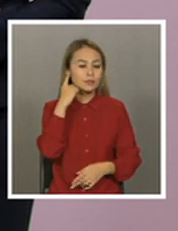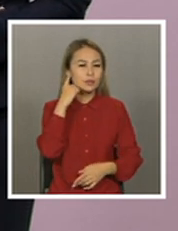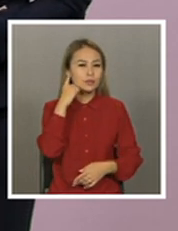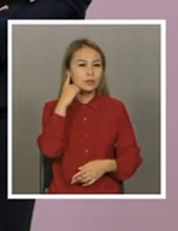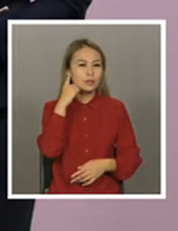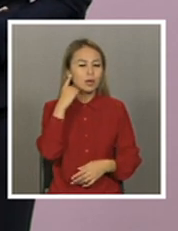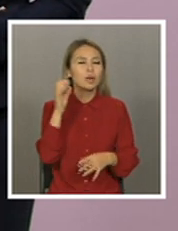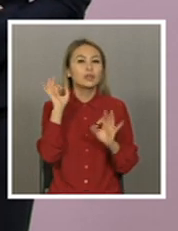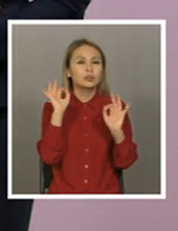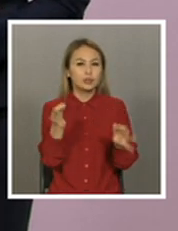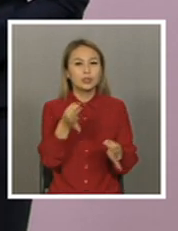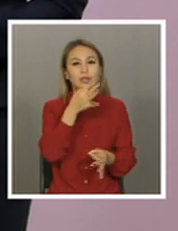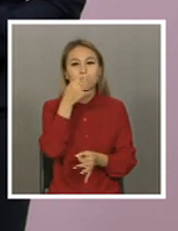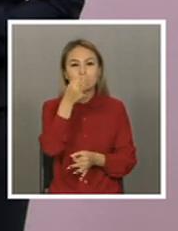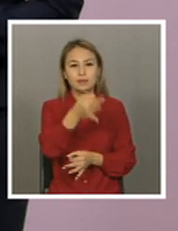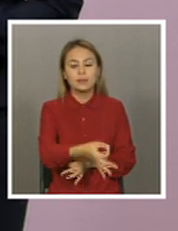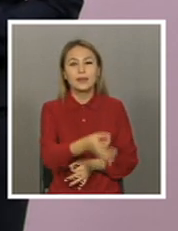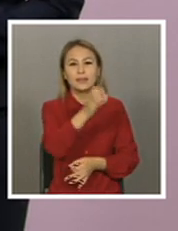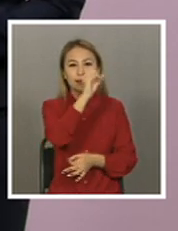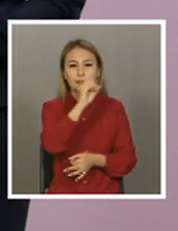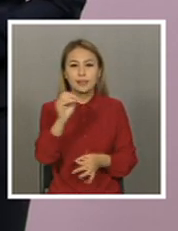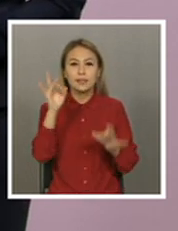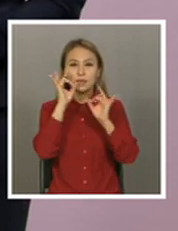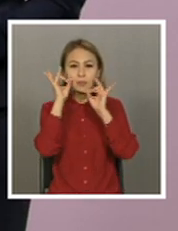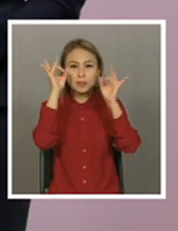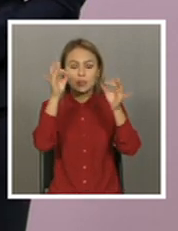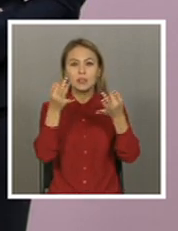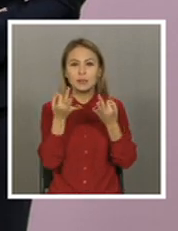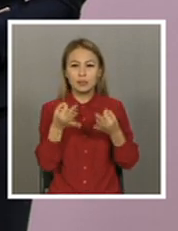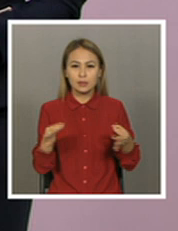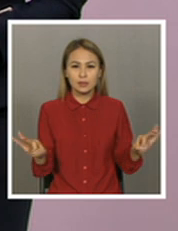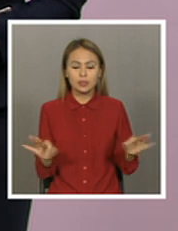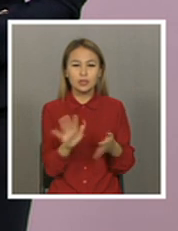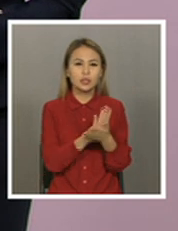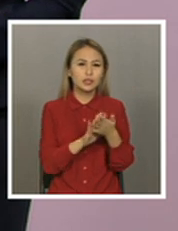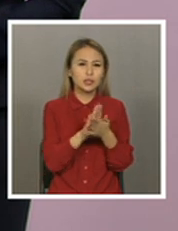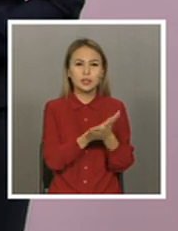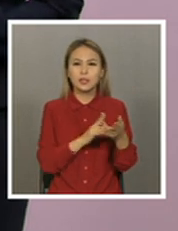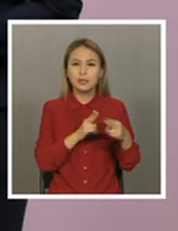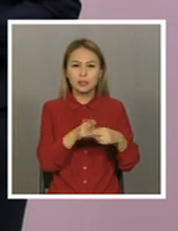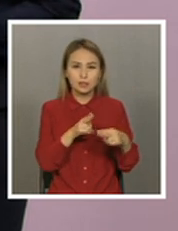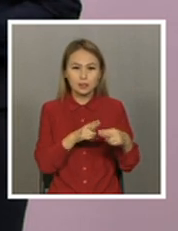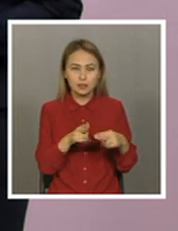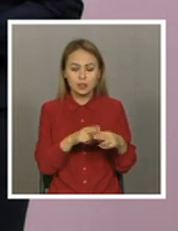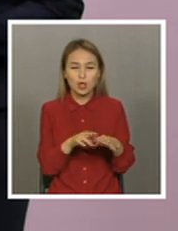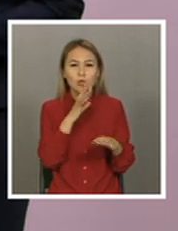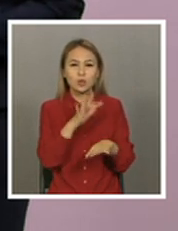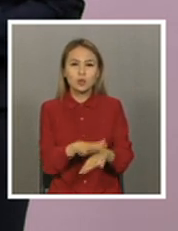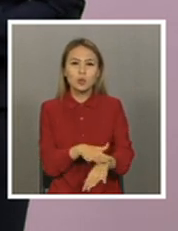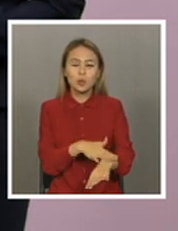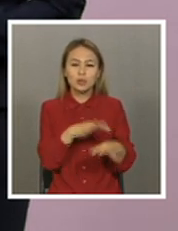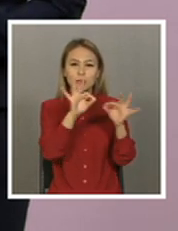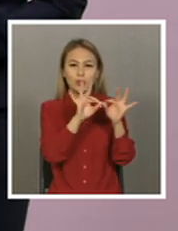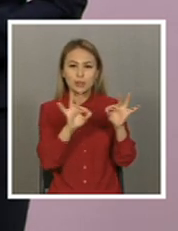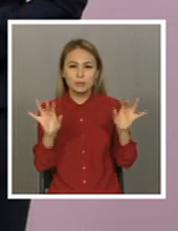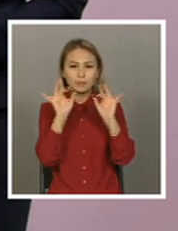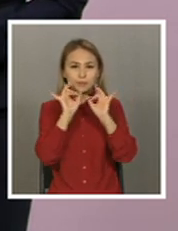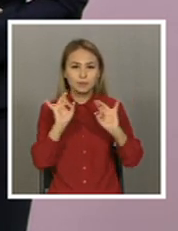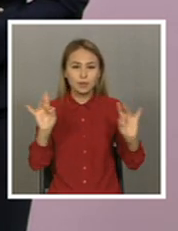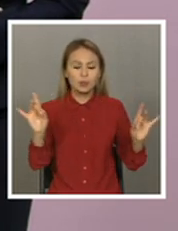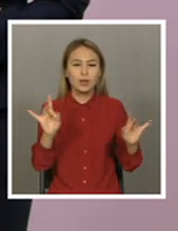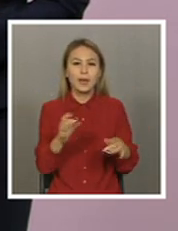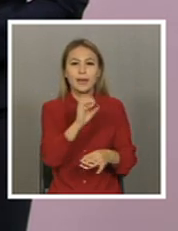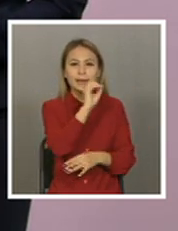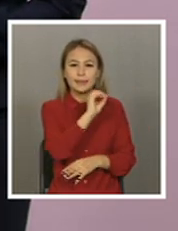Дұрыс айтасыңдар. Е дыбысы еркін, еш кедергісіз, созылып айтылып тұр екен. Ендеше